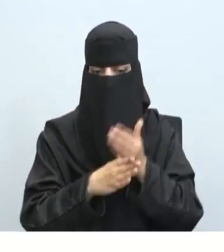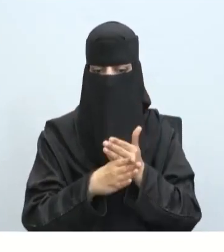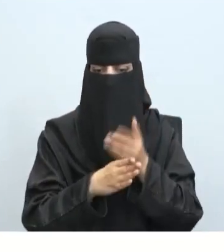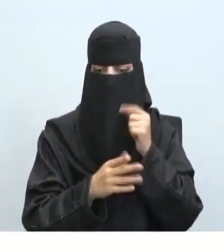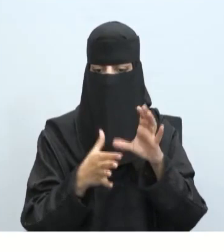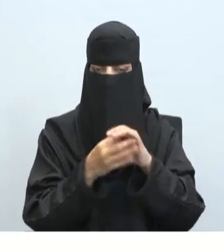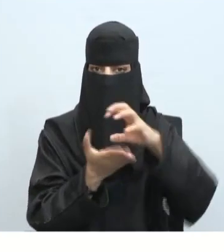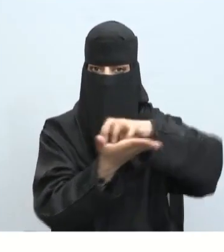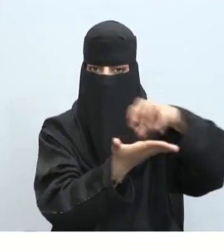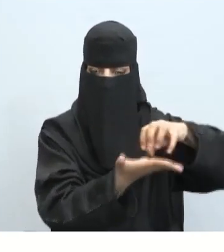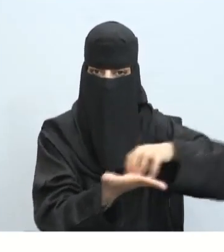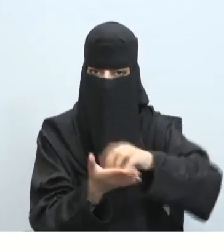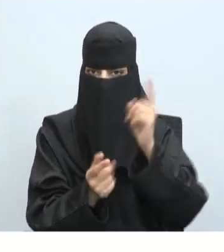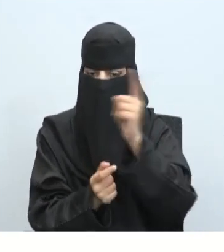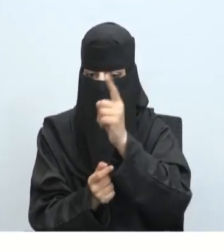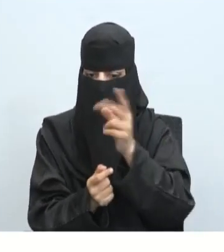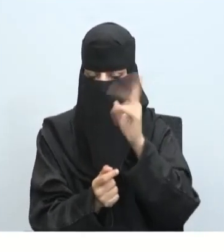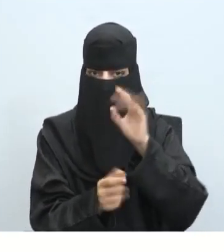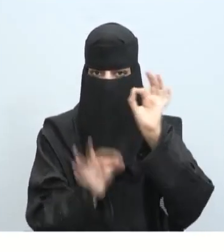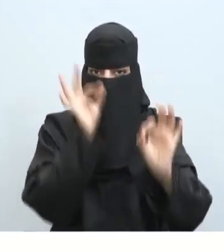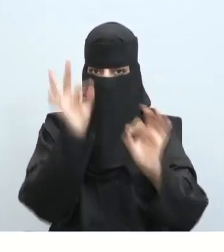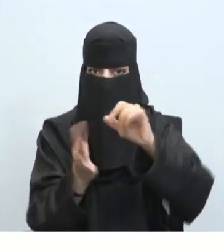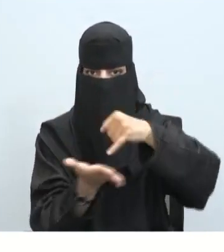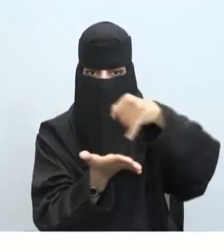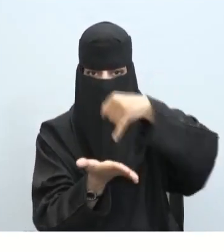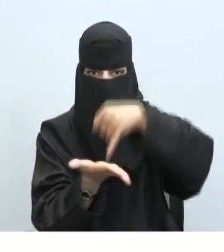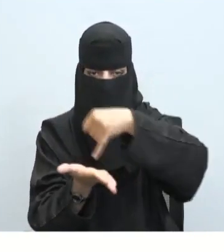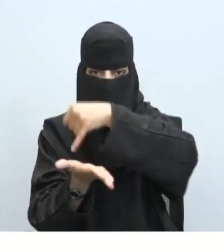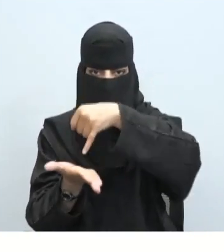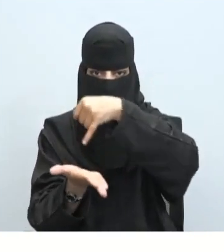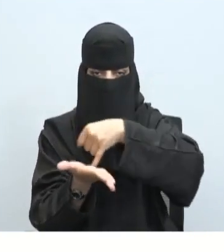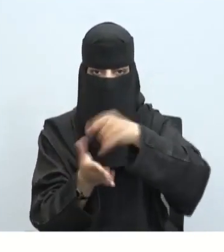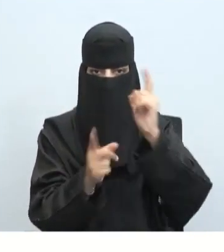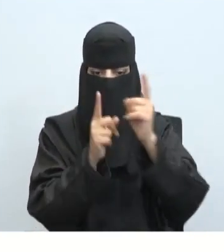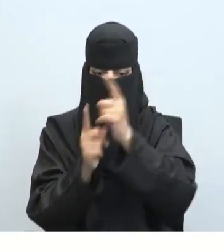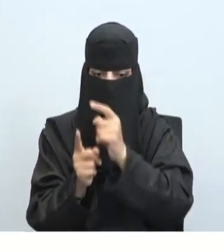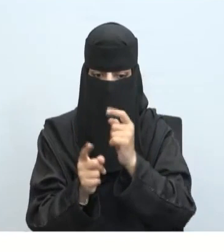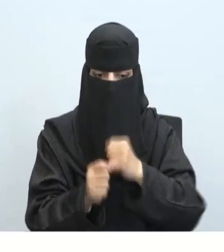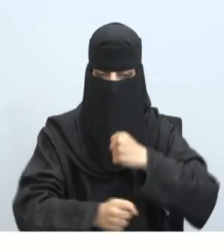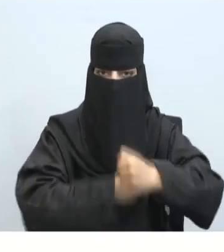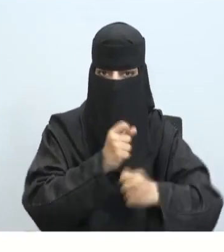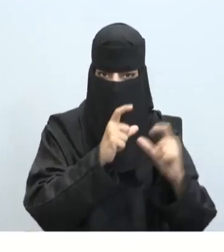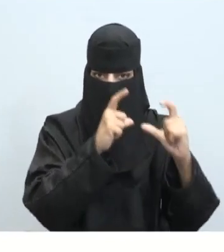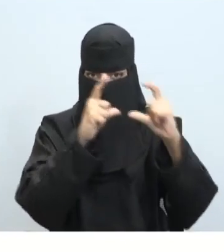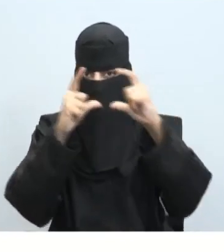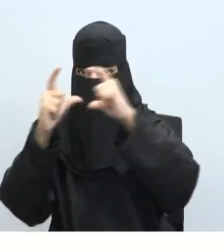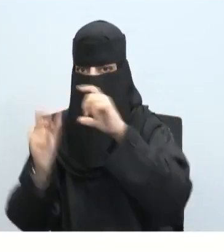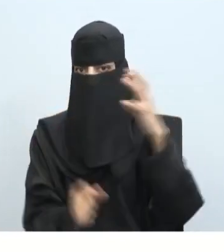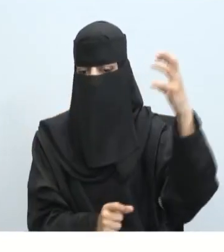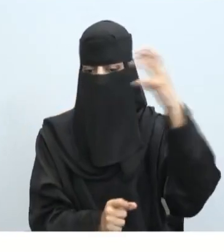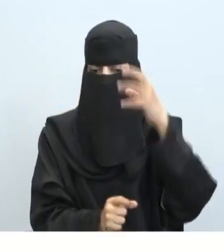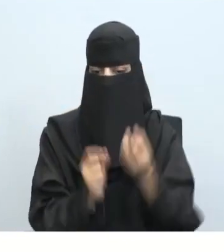حسب مواقع البلدان وتحديد مواقع البلدان وحركه الشمس